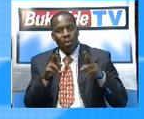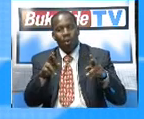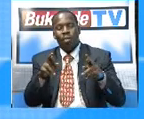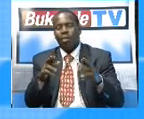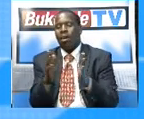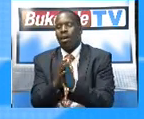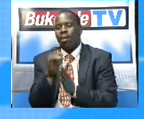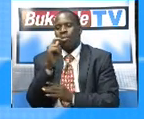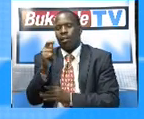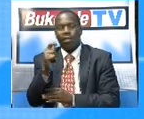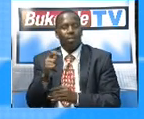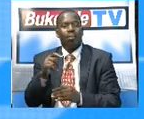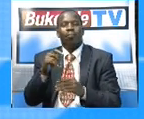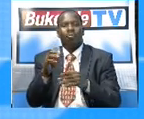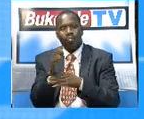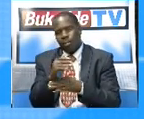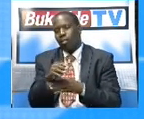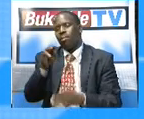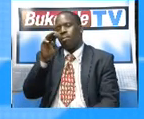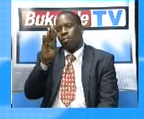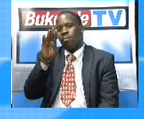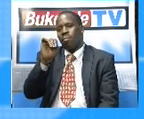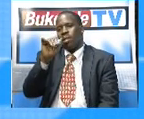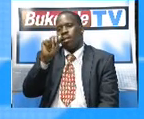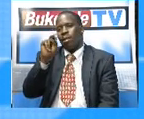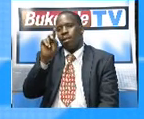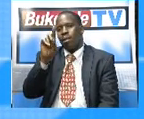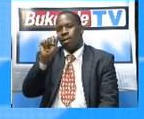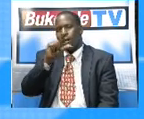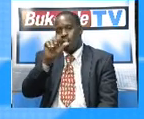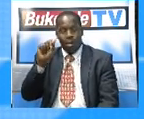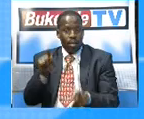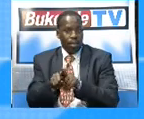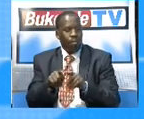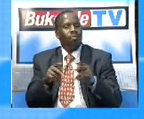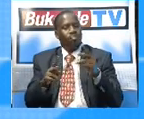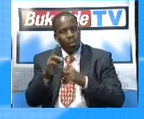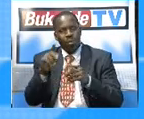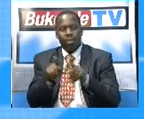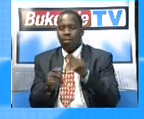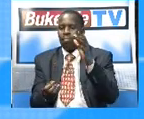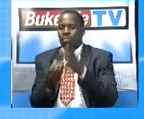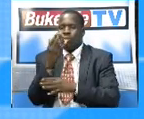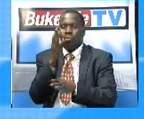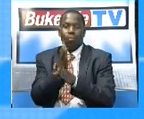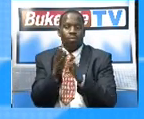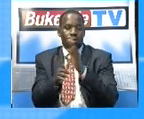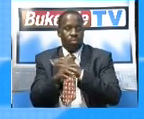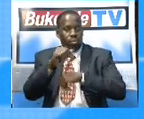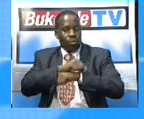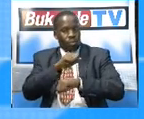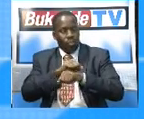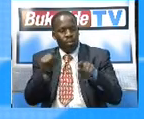Byandaala atongozezza essomero erisomesa abagoba ba boda boda n'ebidduka ebirala n'abeebaza okutandikawo essomero lino nti